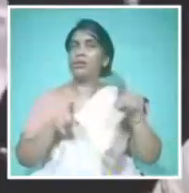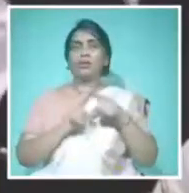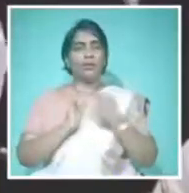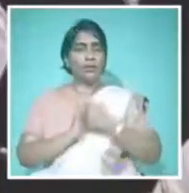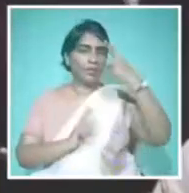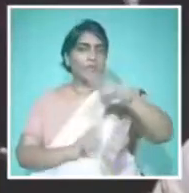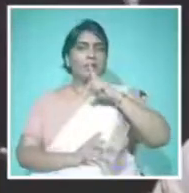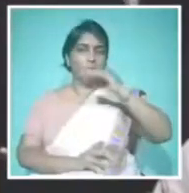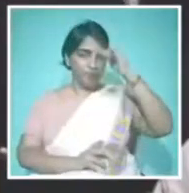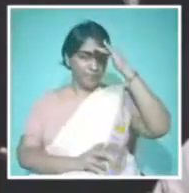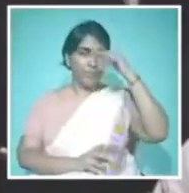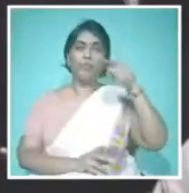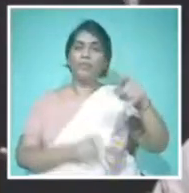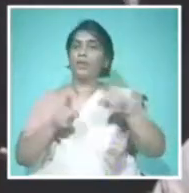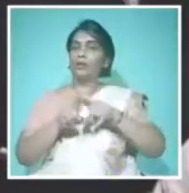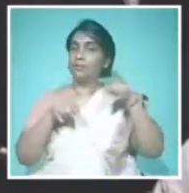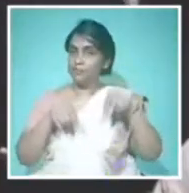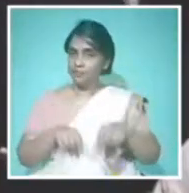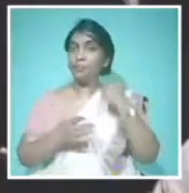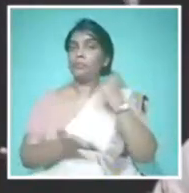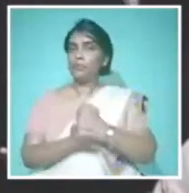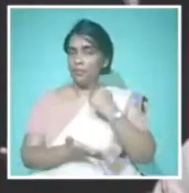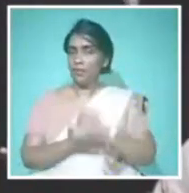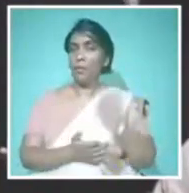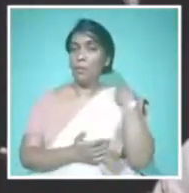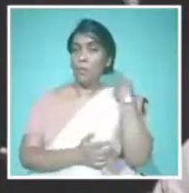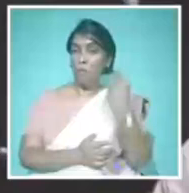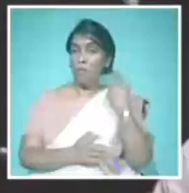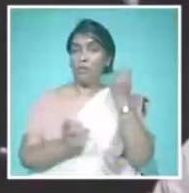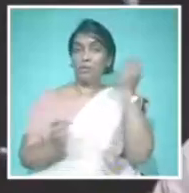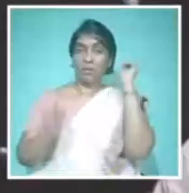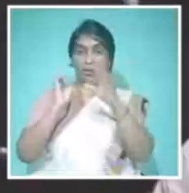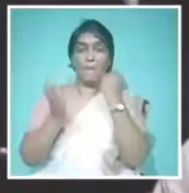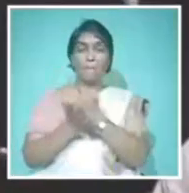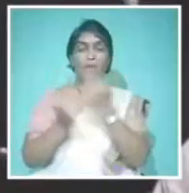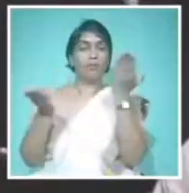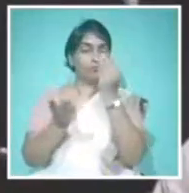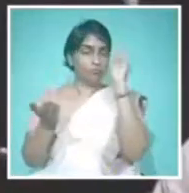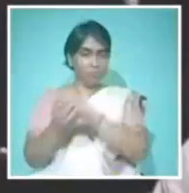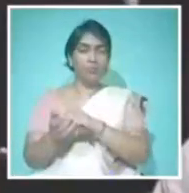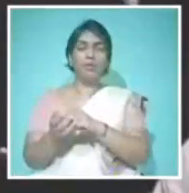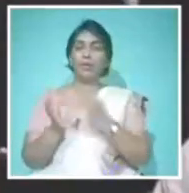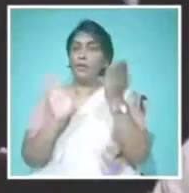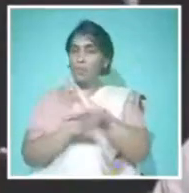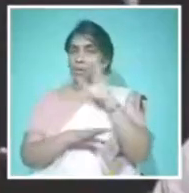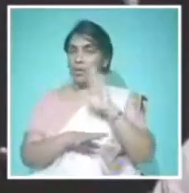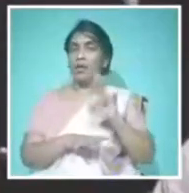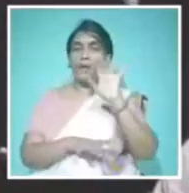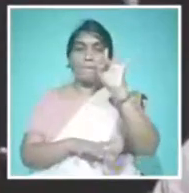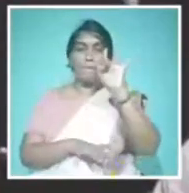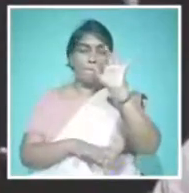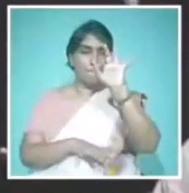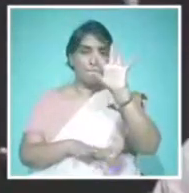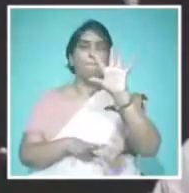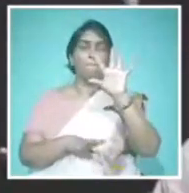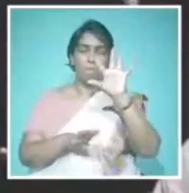නියෝජ්‍ය කතානායකතුමනි ඊළඟට දැන් මේ බැංකුවල ධනපතියන්ගේ සල්ලි බැංකුවල තැන්පත් කරාම ඉස්සර තිබ්බා 105ක